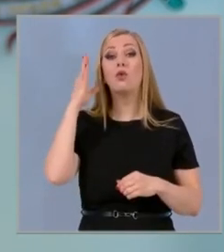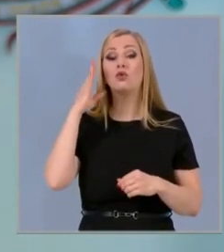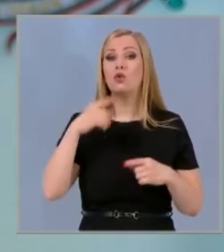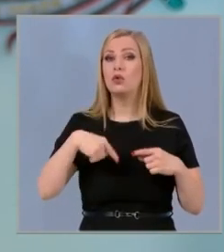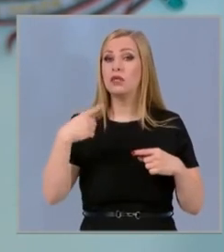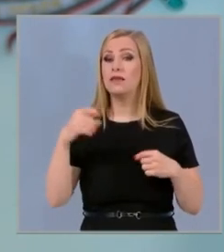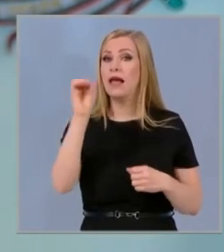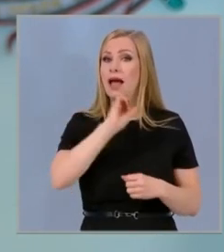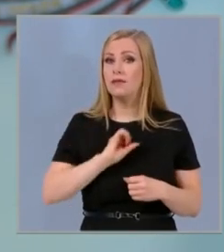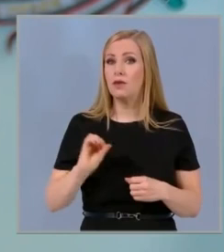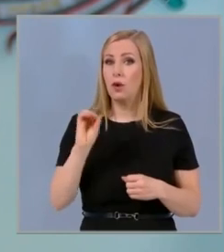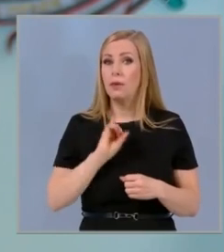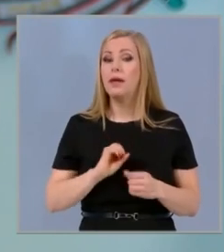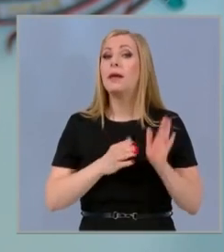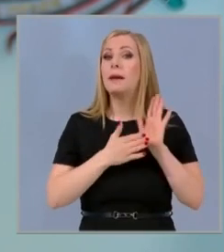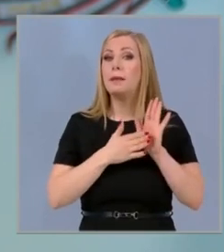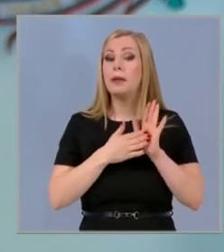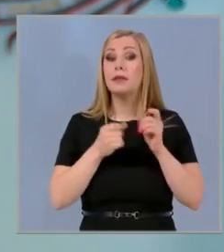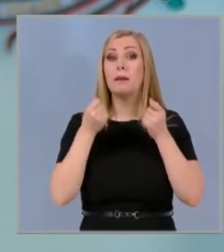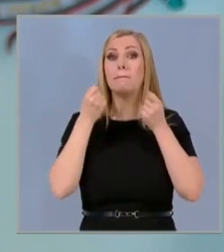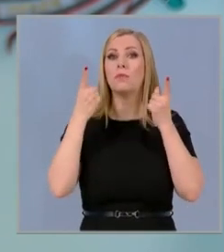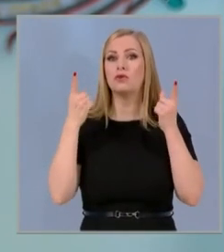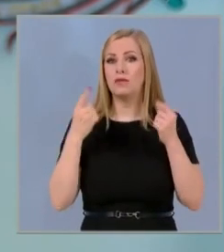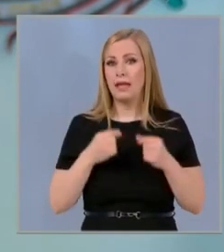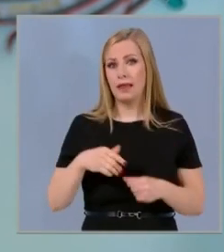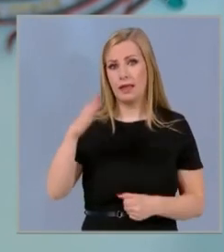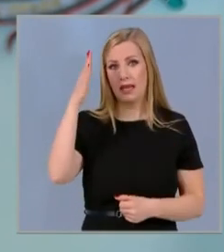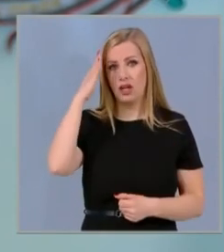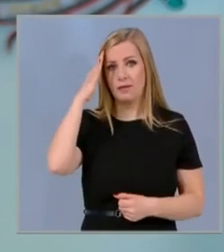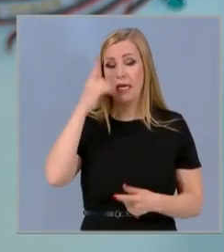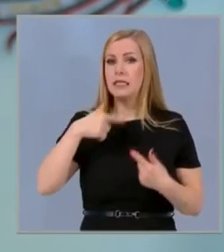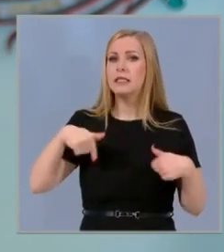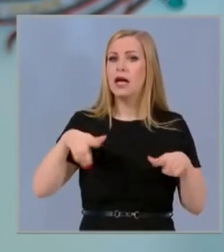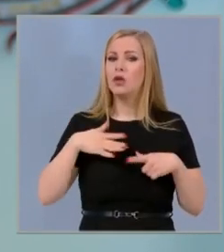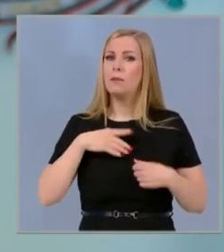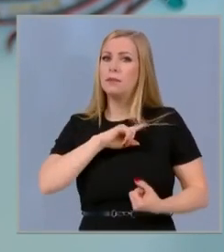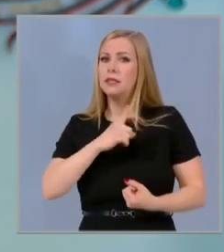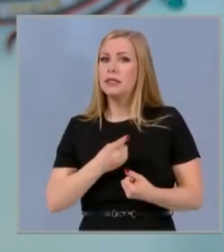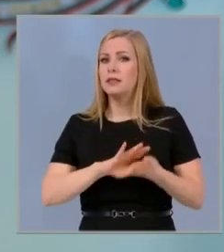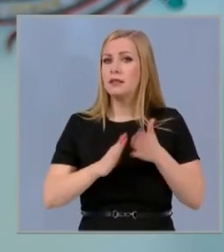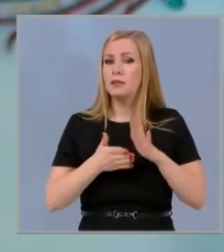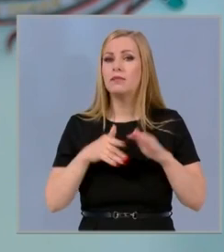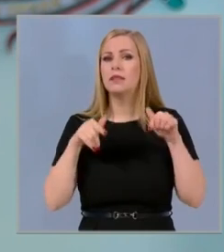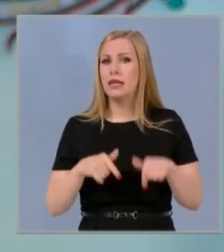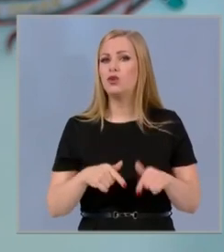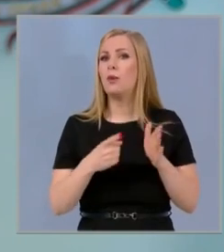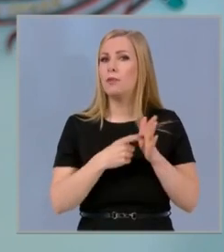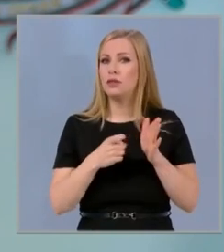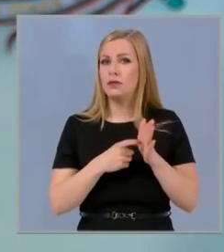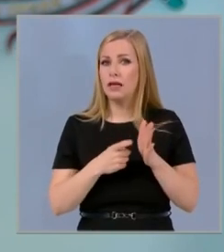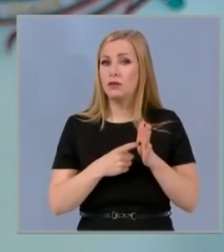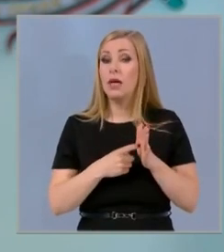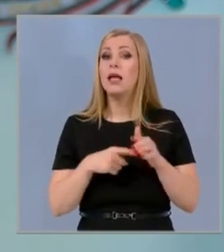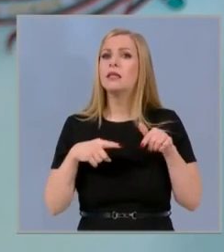развитие на Европа и пример за просветена държавност. Заедно имаме силите да се справим и с днешните предизвикателства. Да